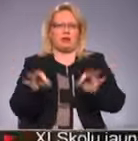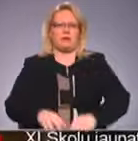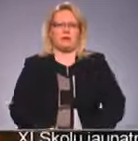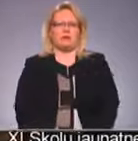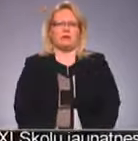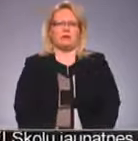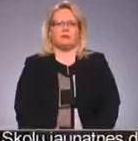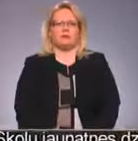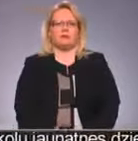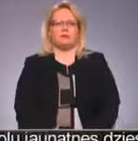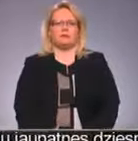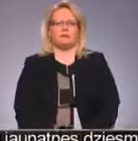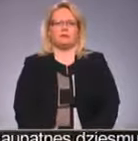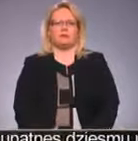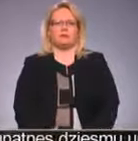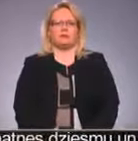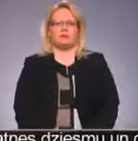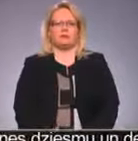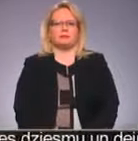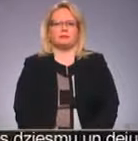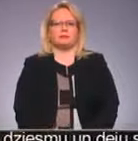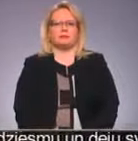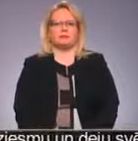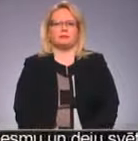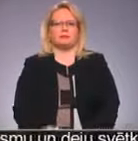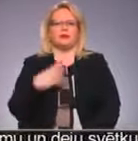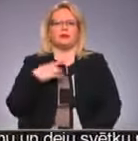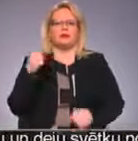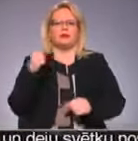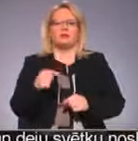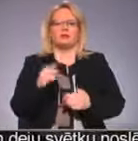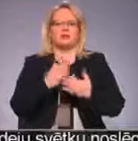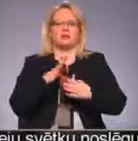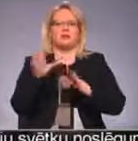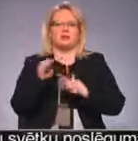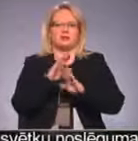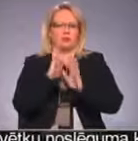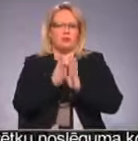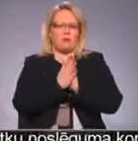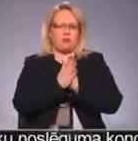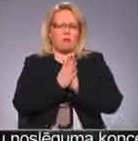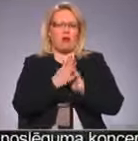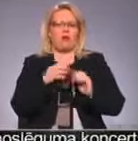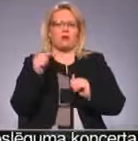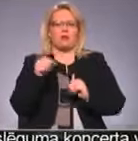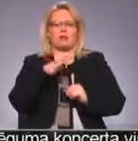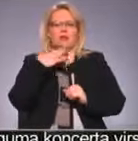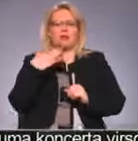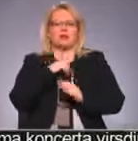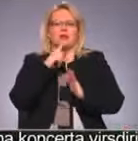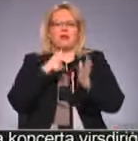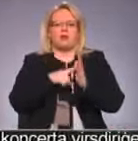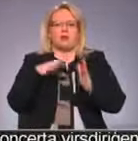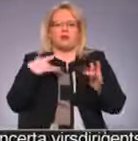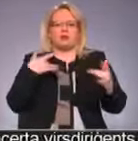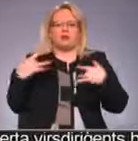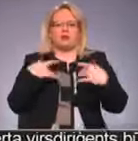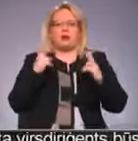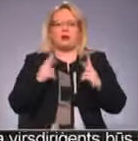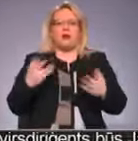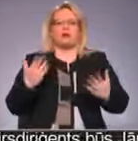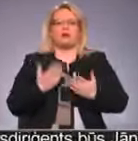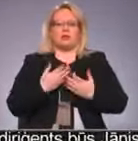visiem nesamierties un dzināmies visi kopā no šajienas, ko? Man liekas, ir tik daudz jautājumu pēc šīs izrādes. Kā dzīvot